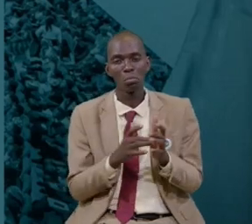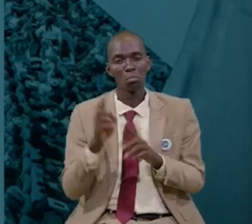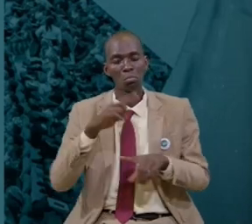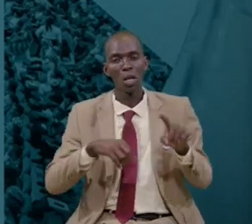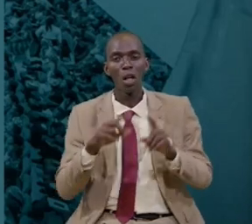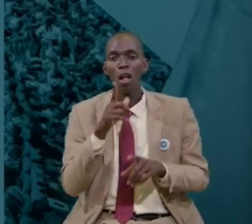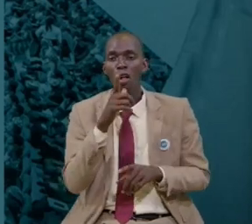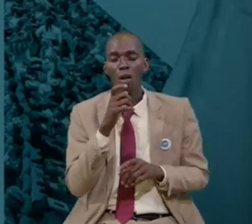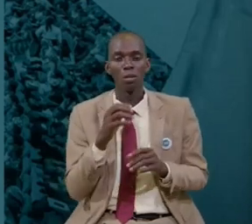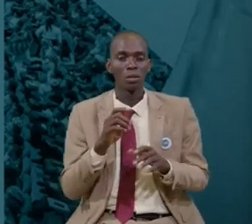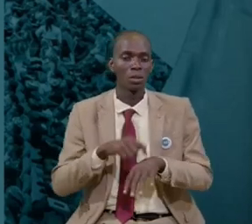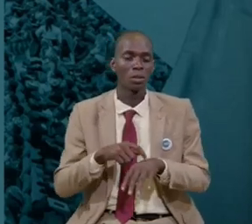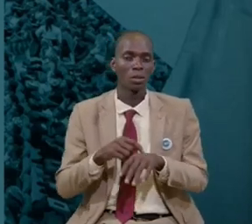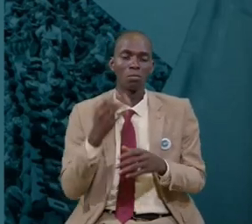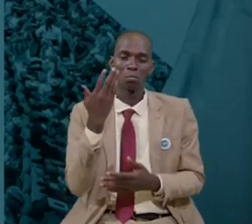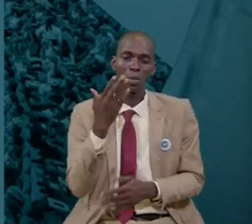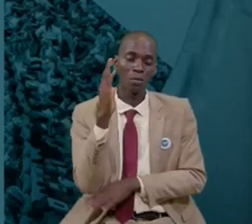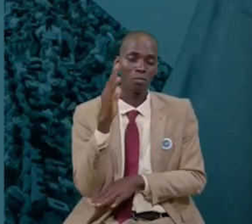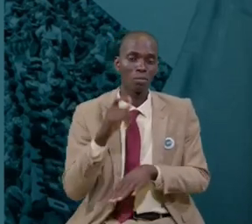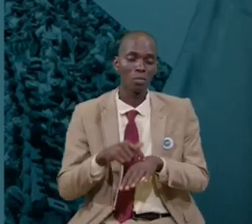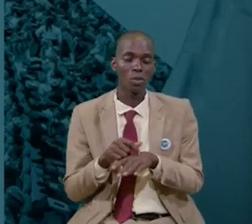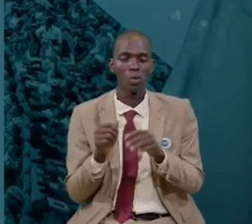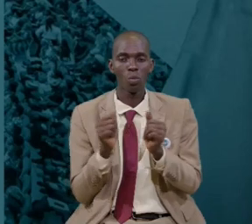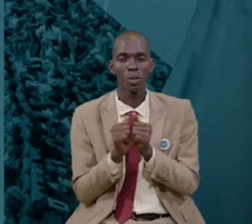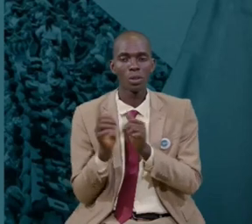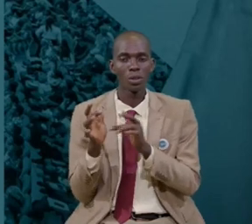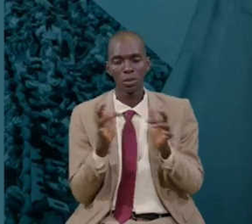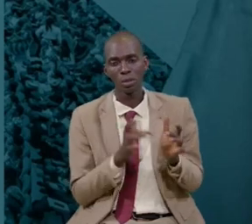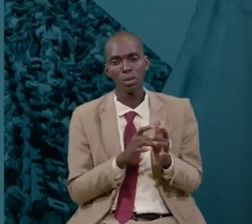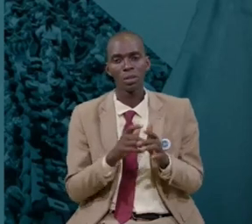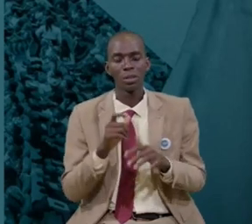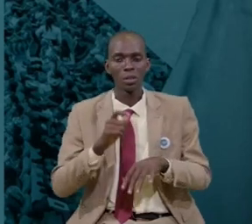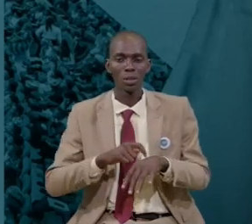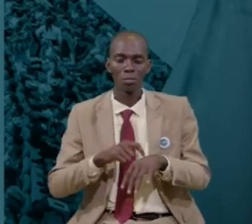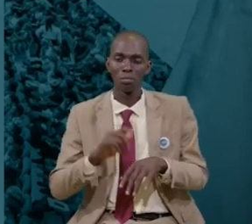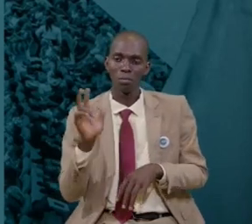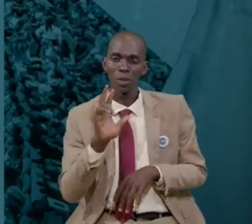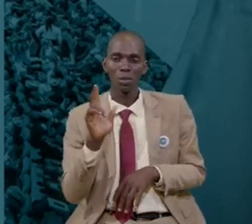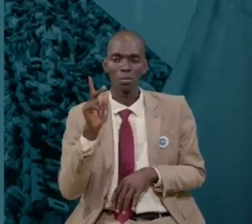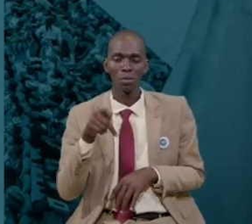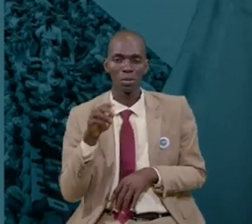L'heure du déjeuner avec Jésus à 15h.